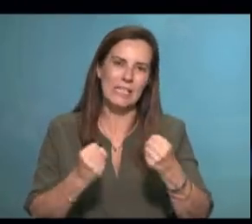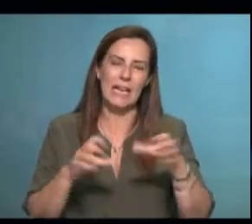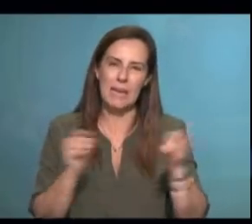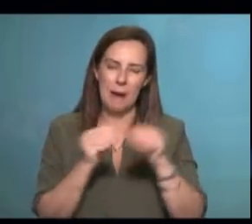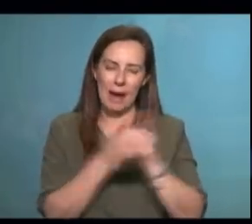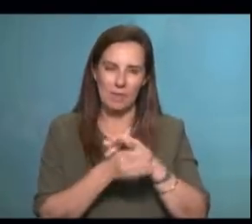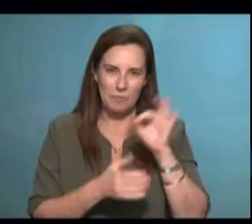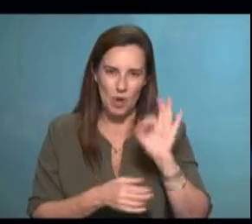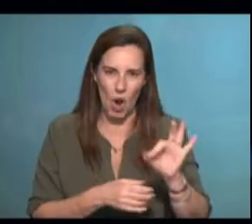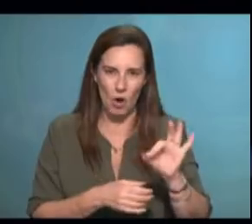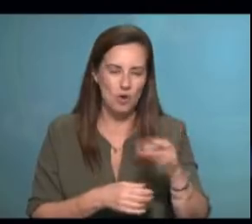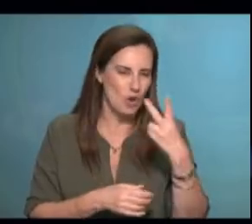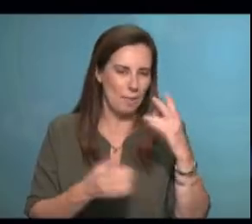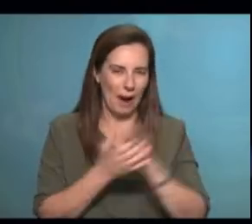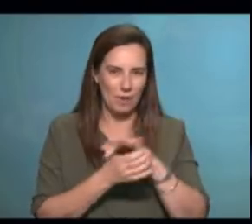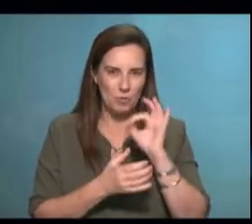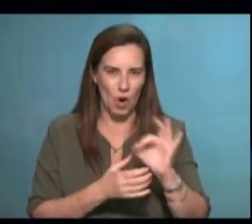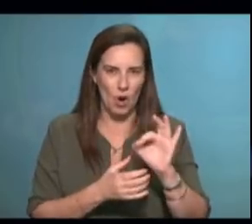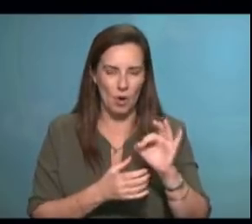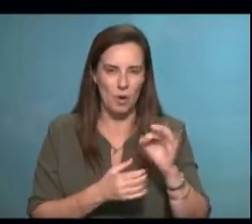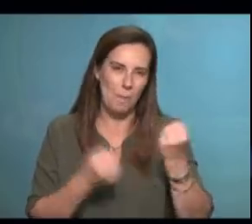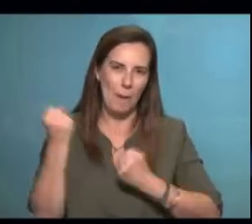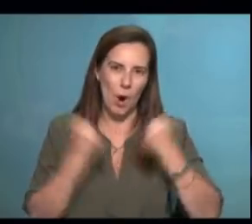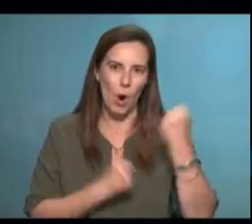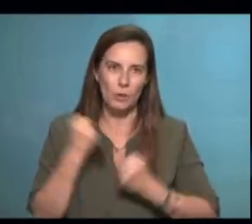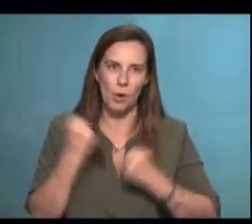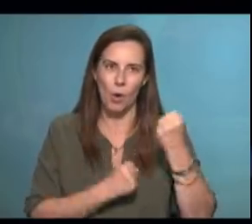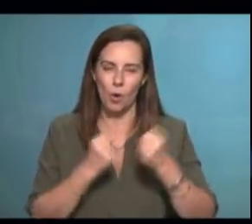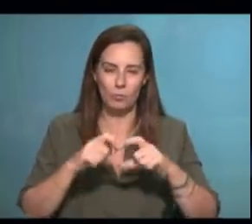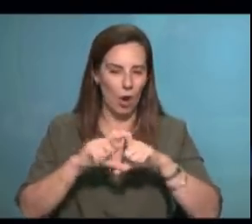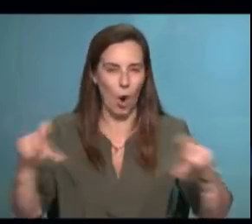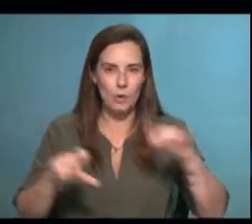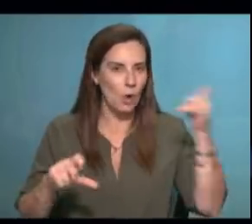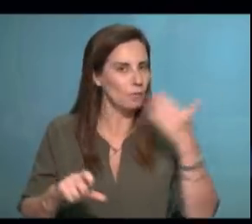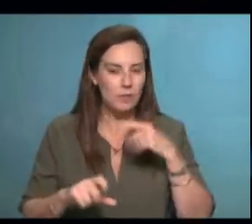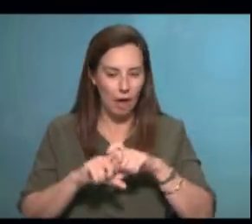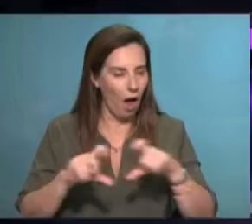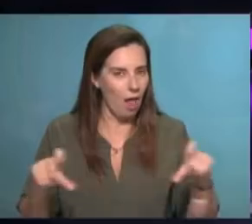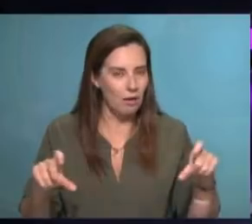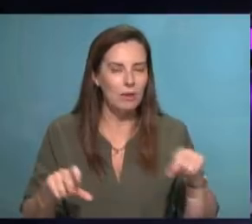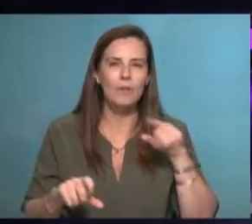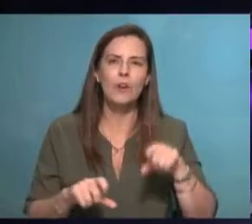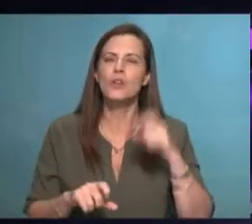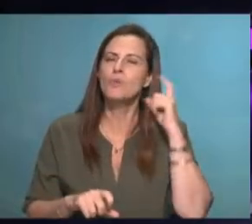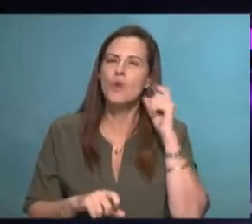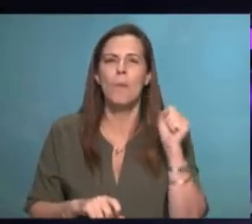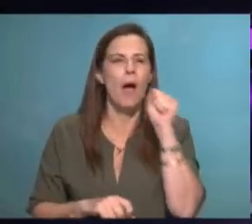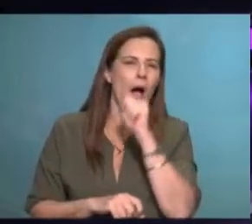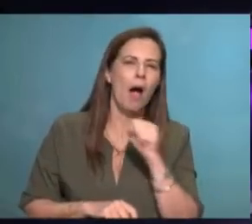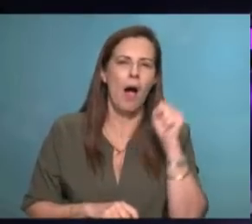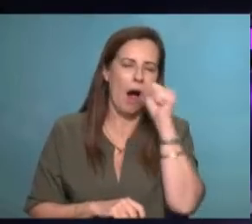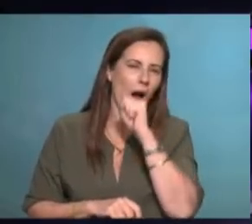שלו, שניים מהחברים שלו במכונית, מכונית אגב עם לוחית צהובה, ישראלית, ושם הם שומעים ברקע